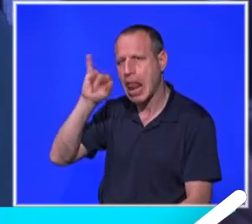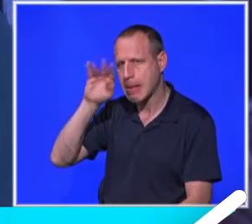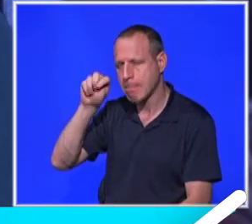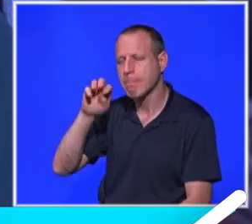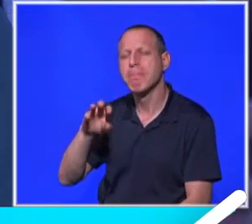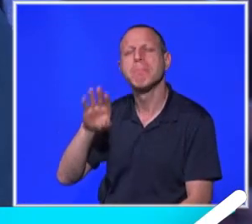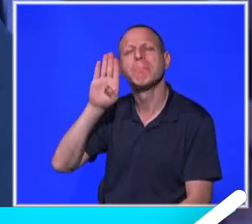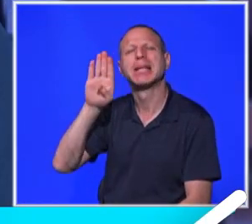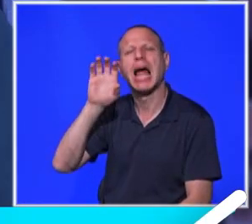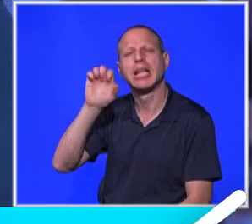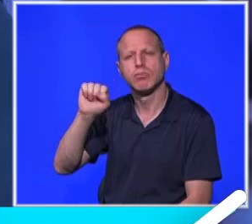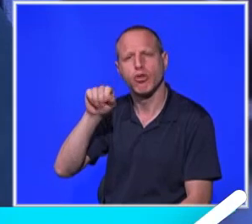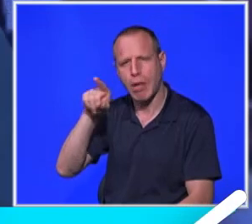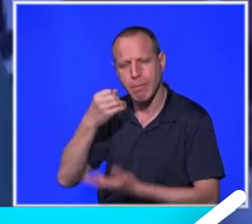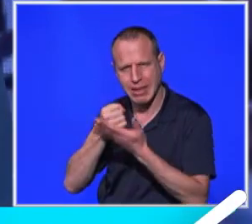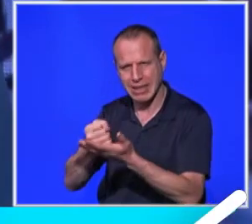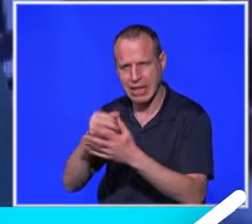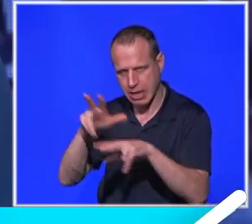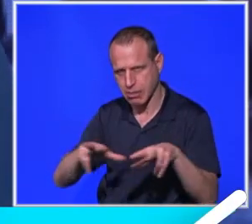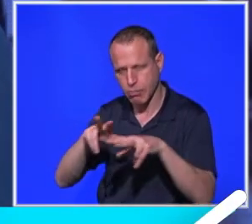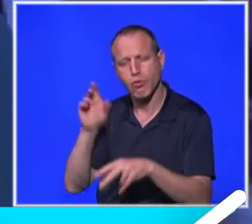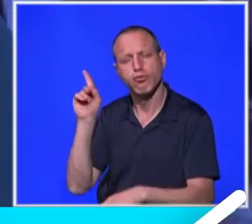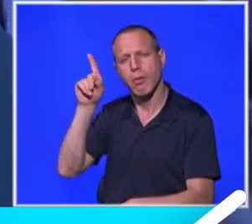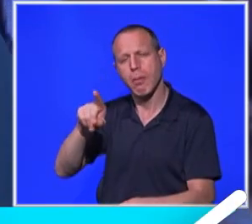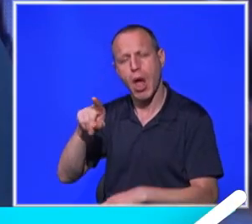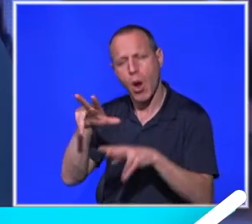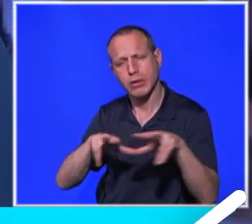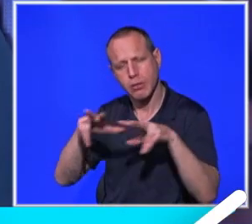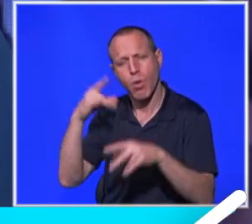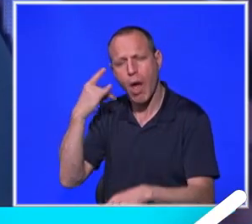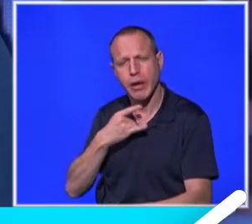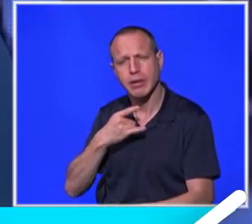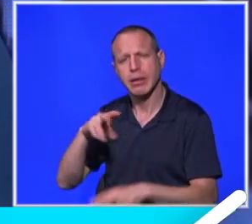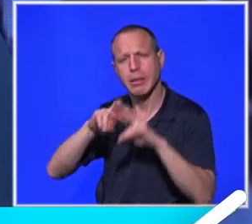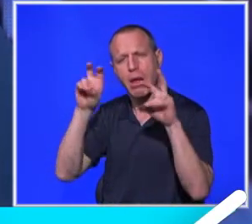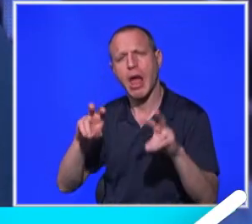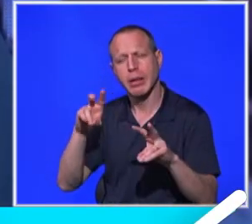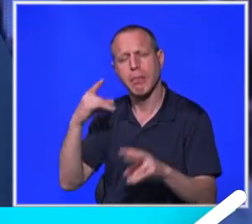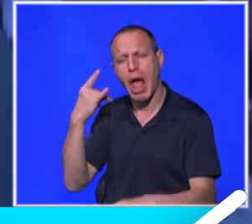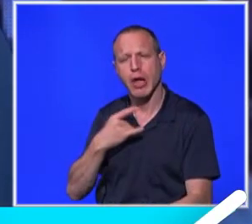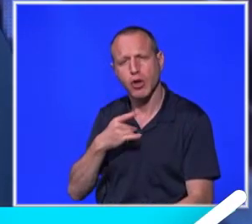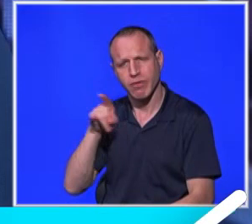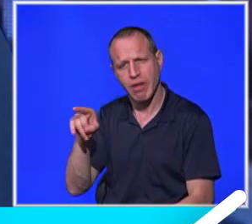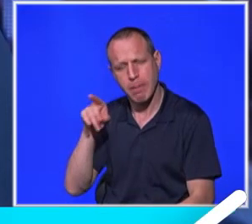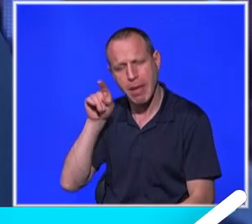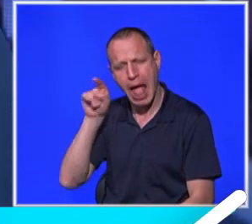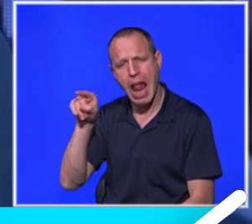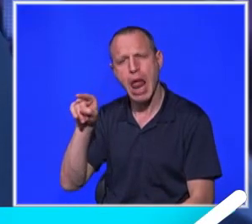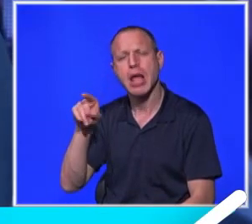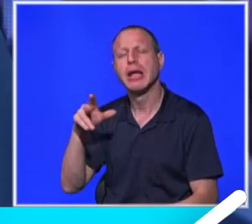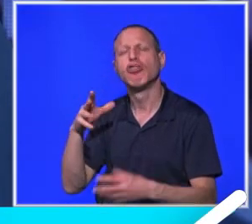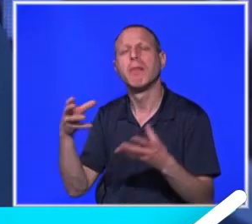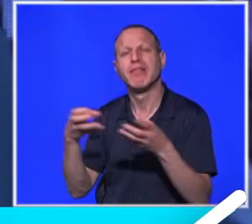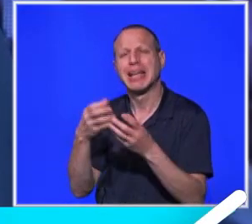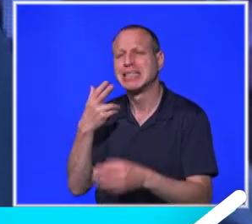סמוטריץ', הם נציגי הציבור שהופיעו בפני הציבור החרדי בערים החרדיות, והם אלו שכרגע במפלגת הציונית הדתית הולכים